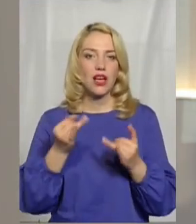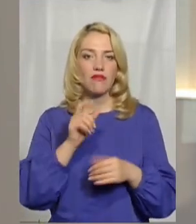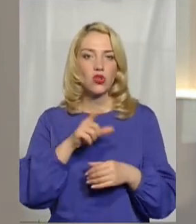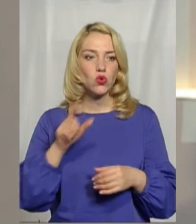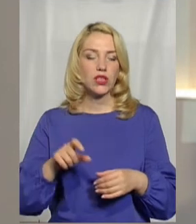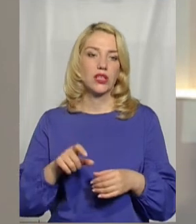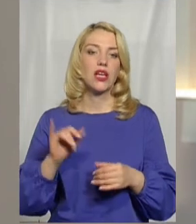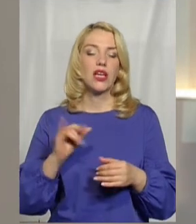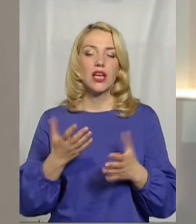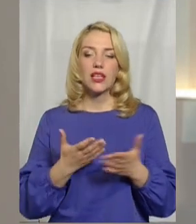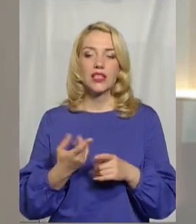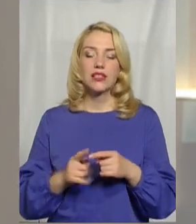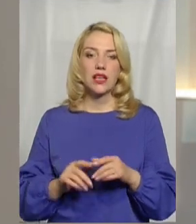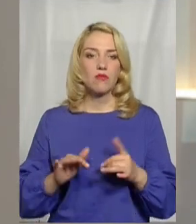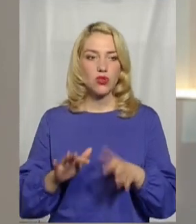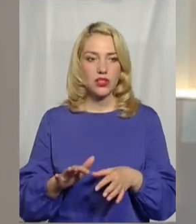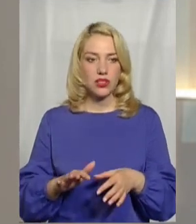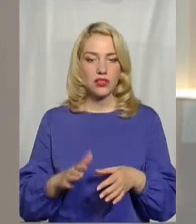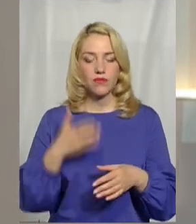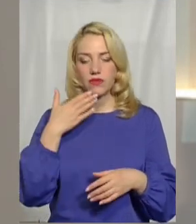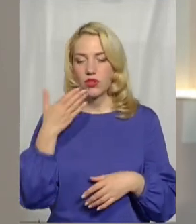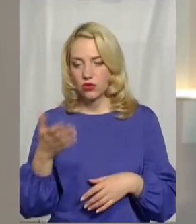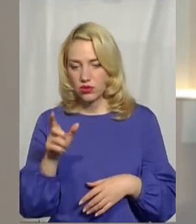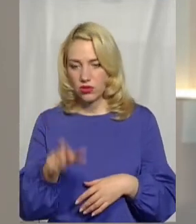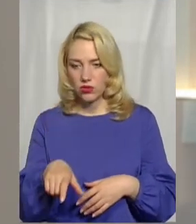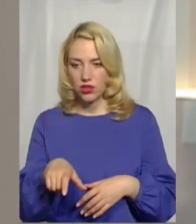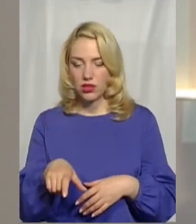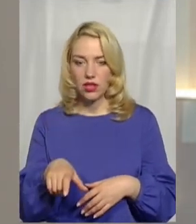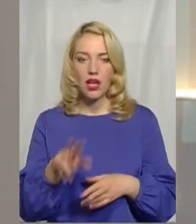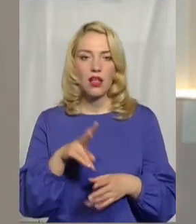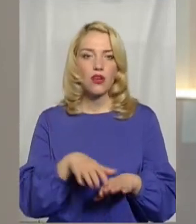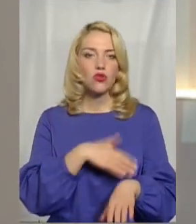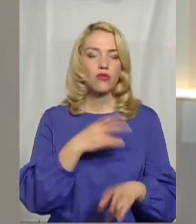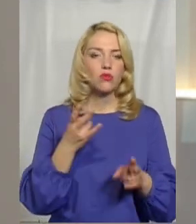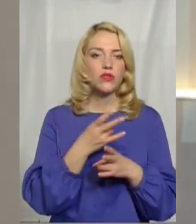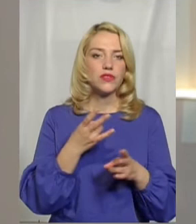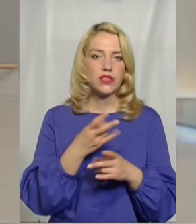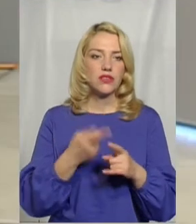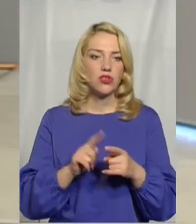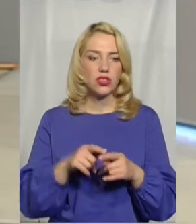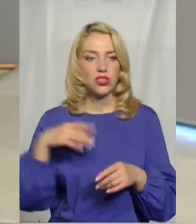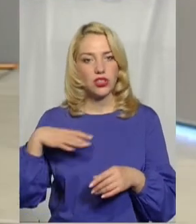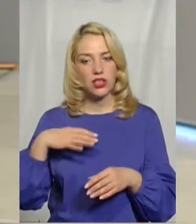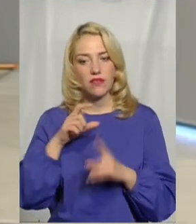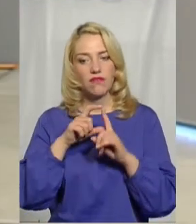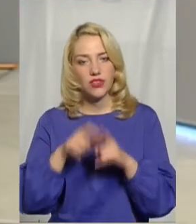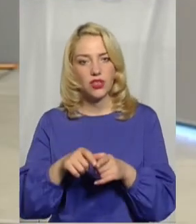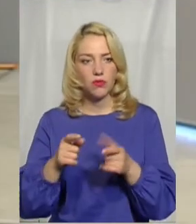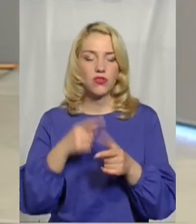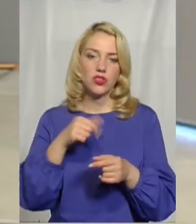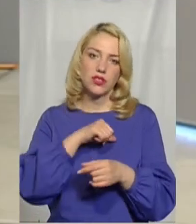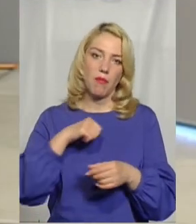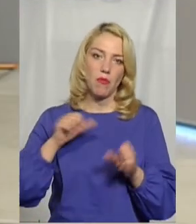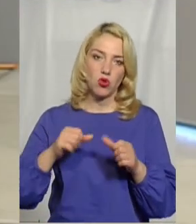який цей процес звернулася людина, як довго вона повинна чекати відповіді, чи вона сама може